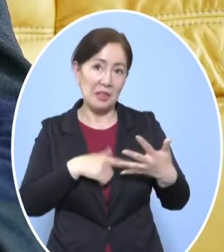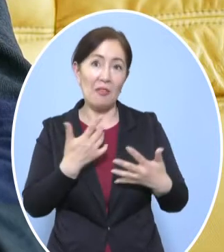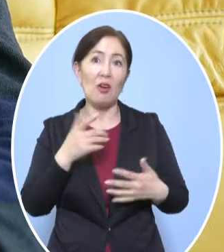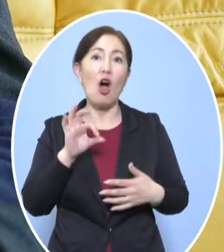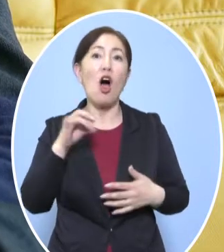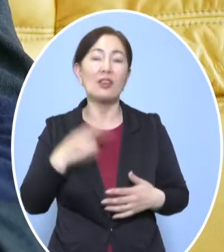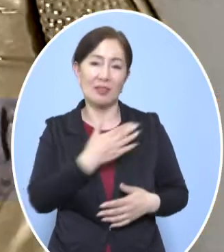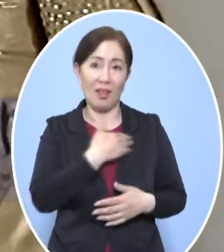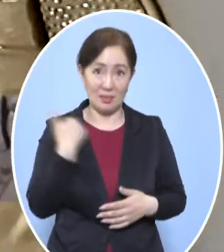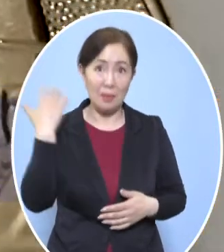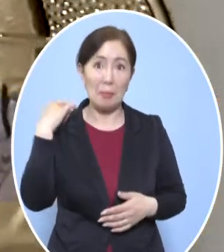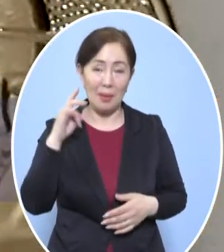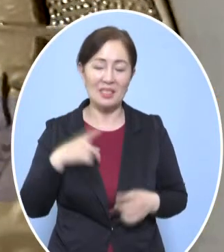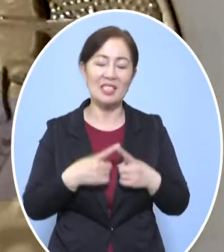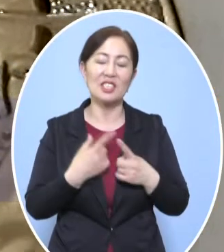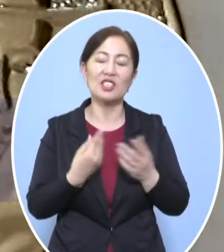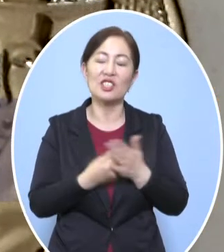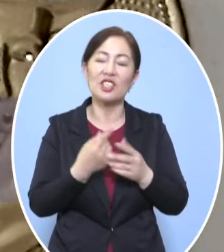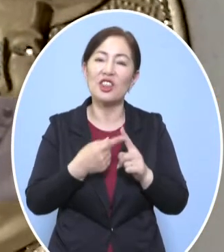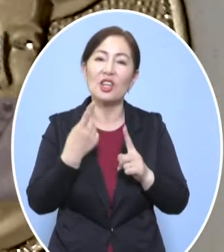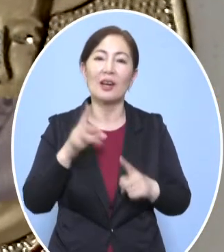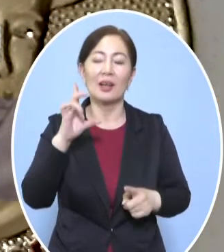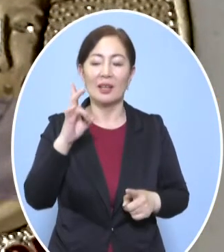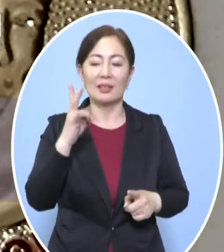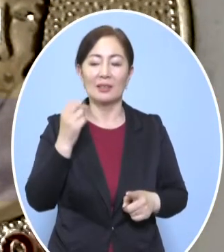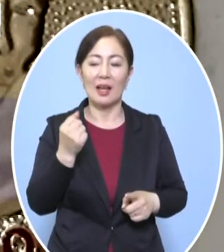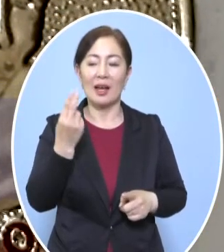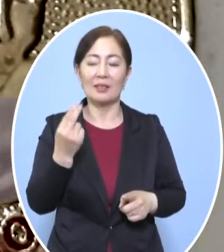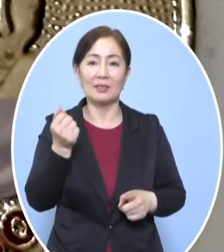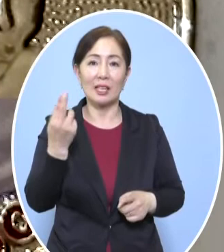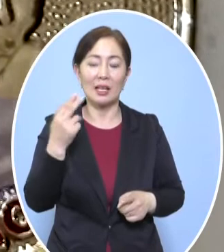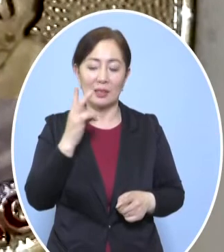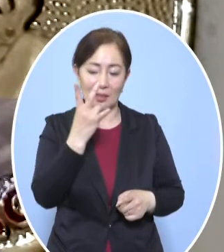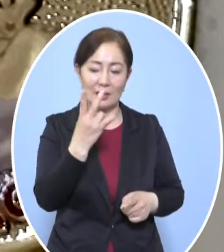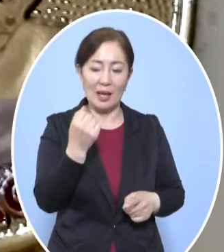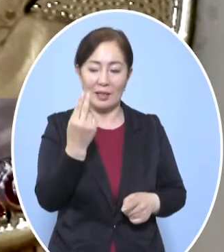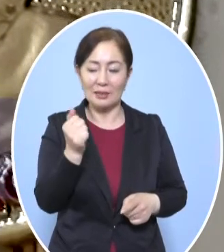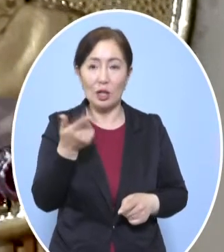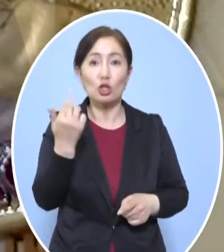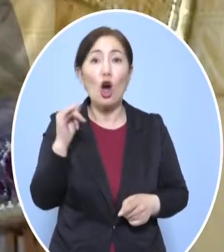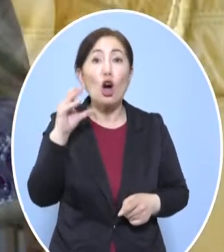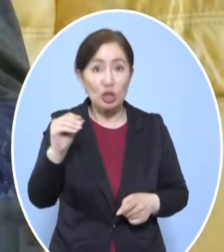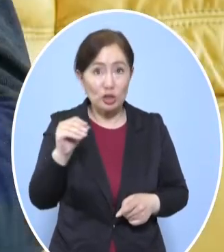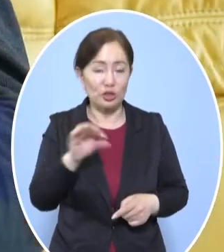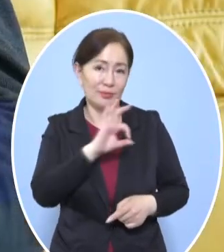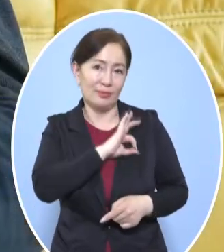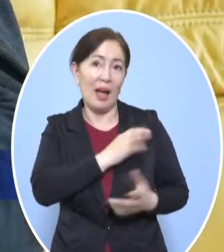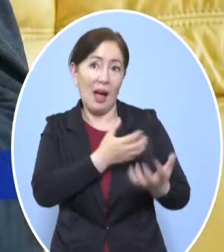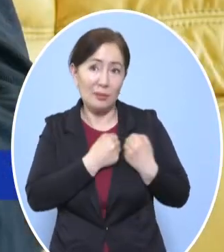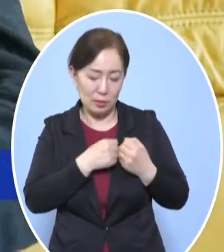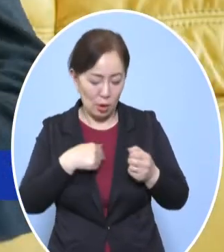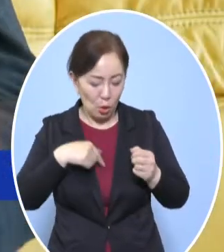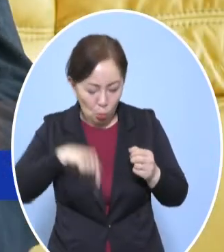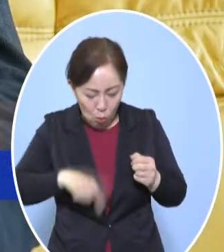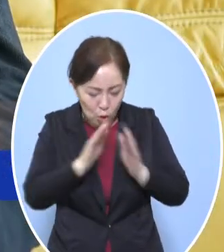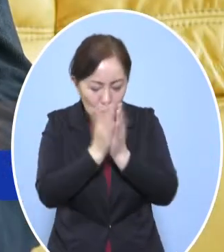гэсэн цаг байна. Нацаг дурж тэмдгийн болцол ханга гэж нэг ажил байсан. Тэр бол ном уншин. Энэ ном уншин гэдэг бол